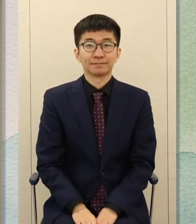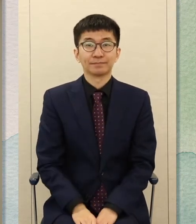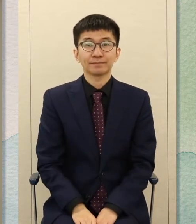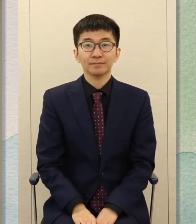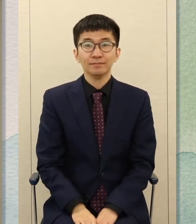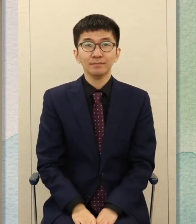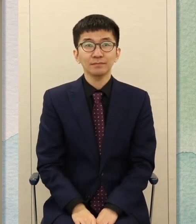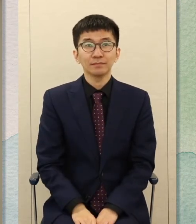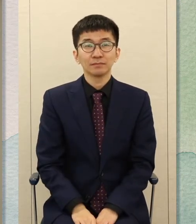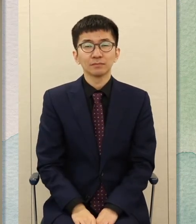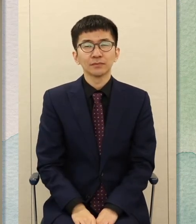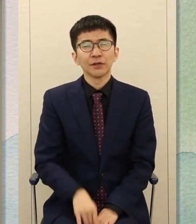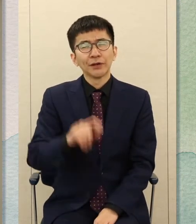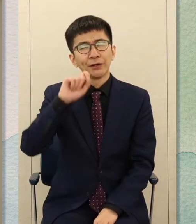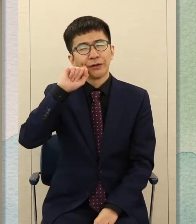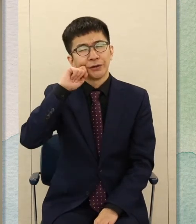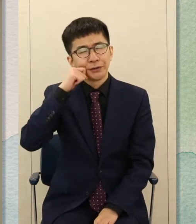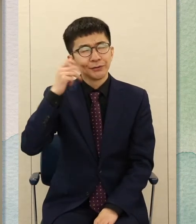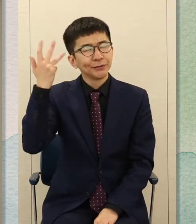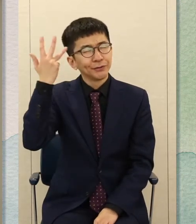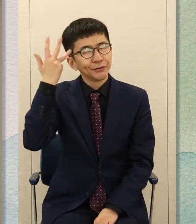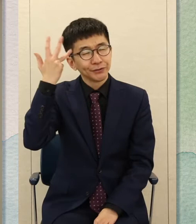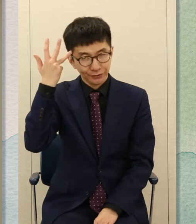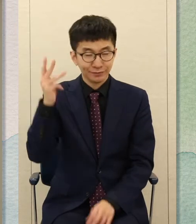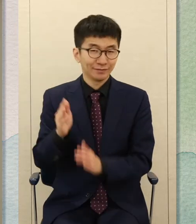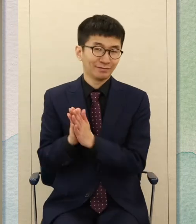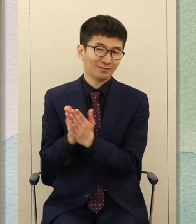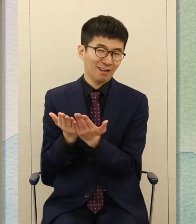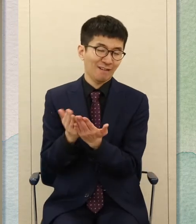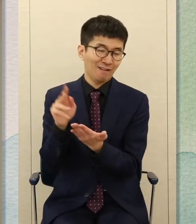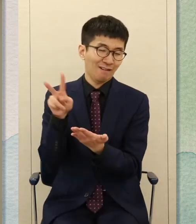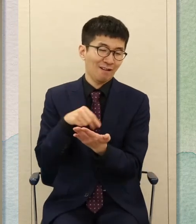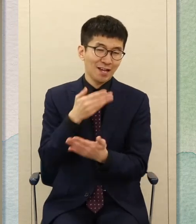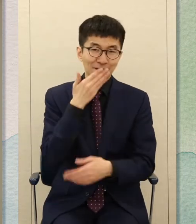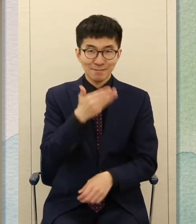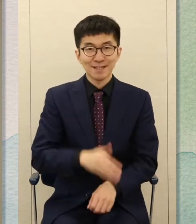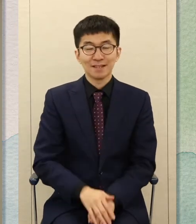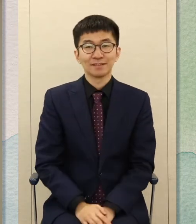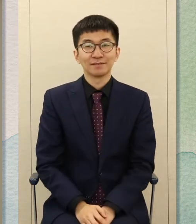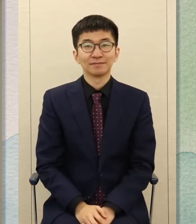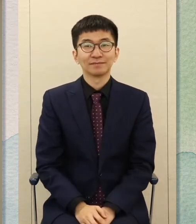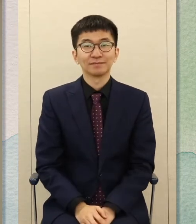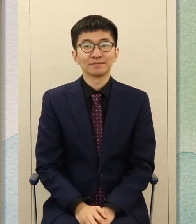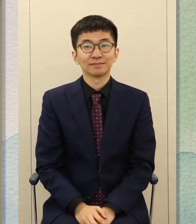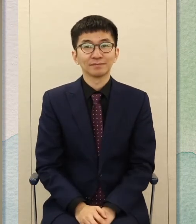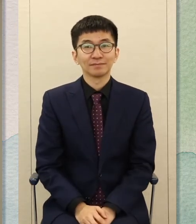있어요. 굉장히 어려운 철학책 같은 거. 제가